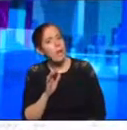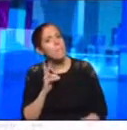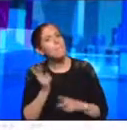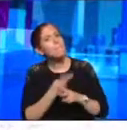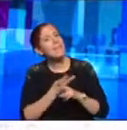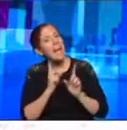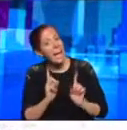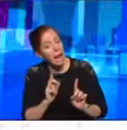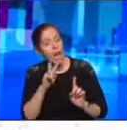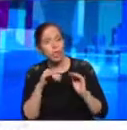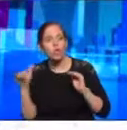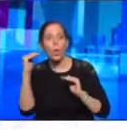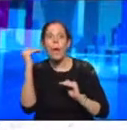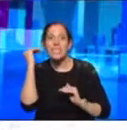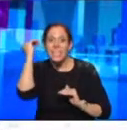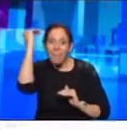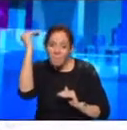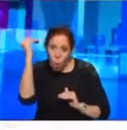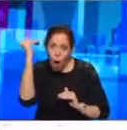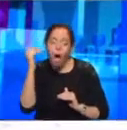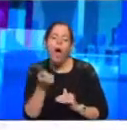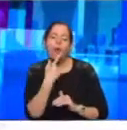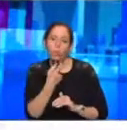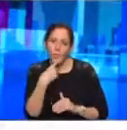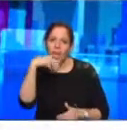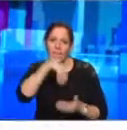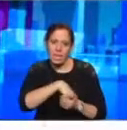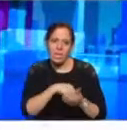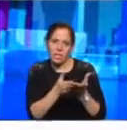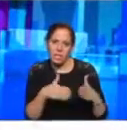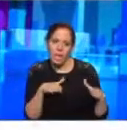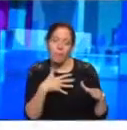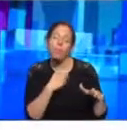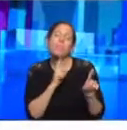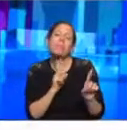בדרך כלל כשיש דירוג כזה גבוה, התרופה נכנסת.